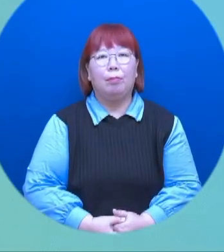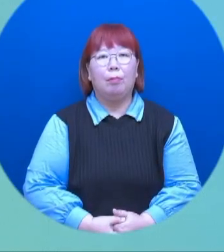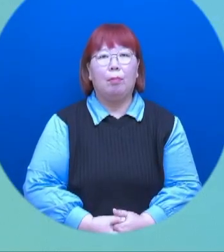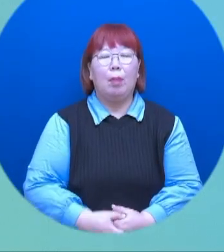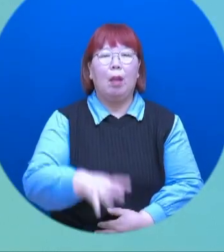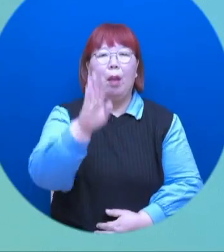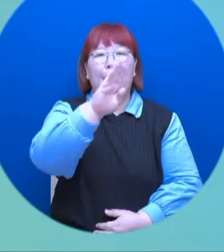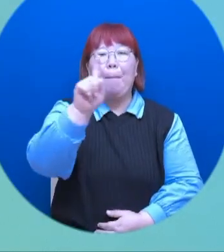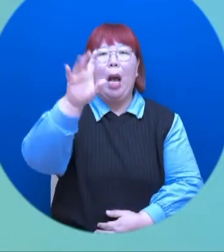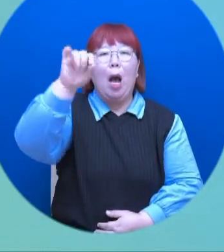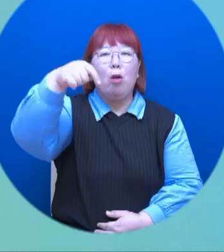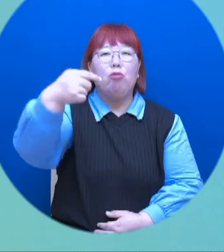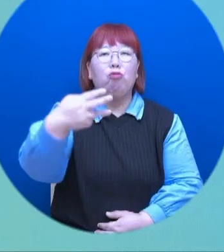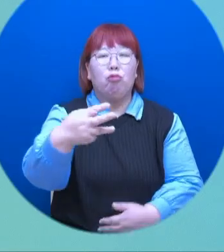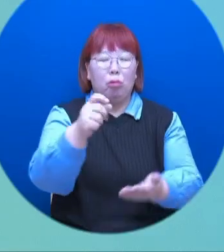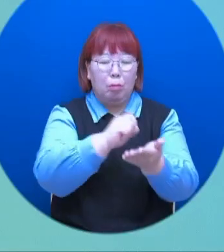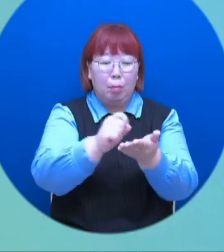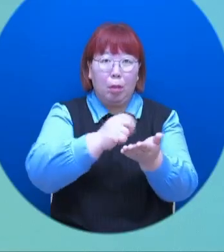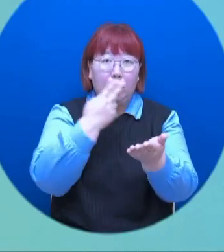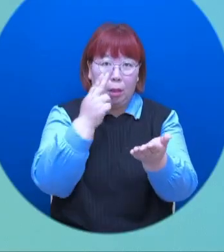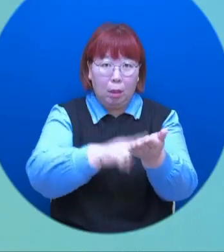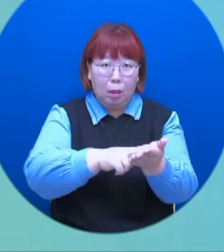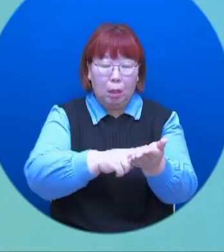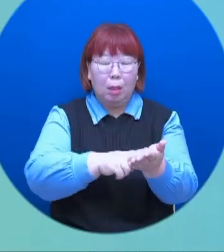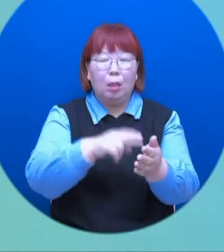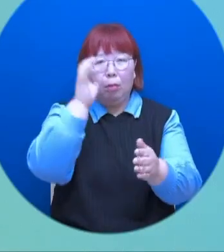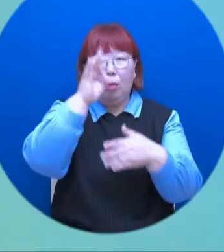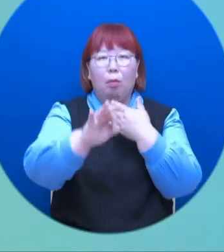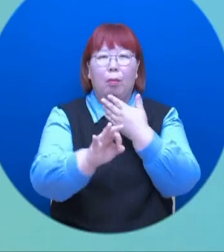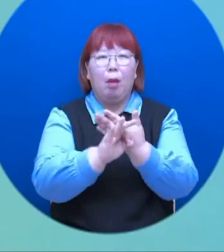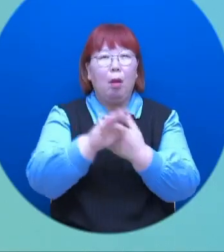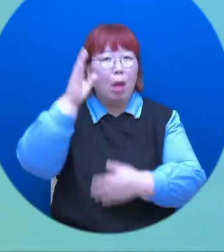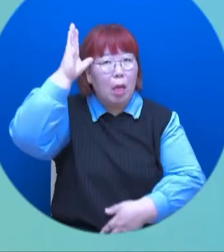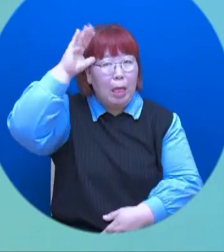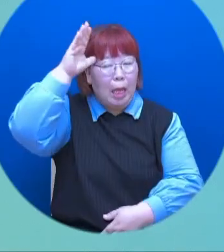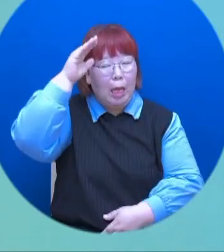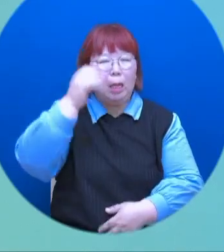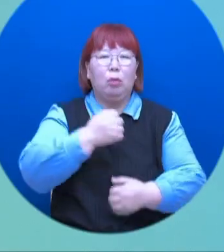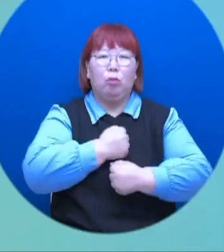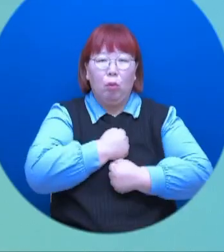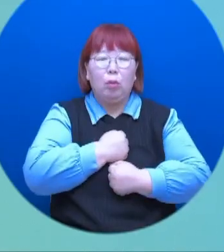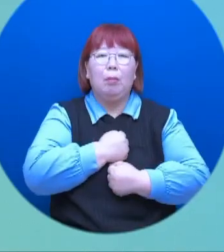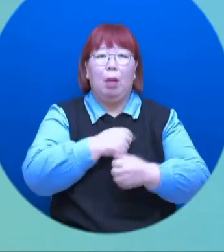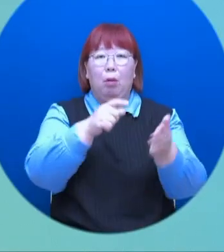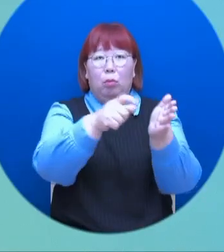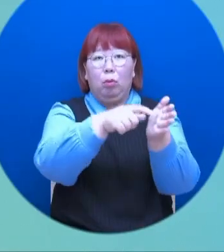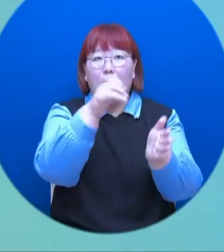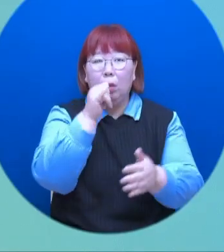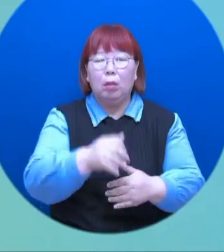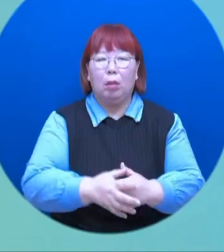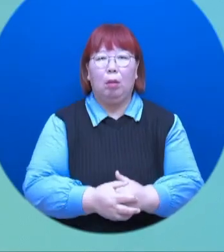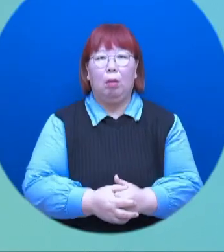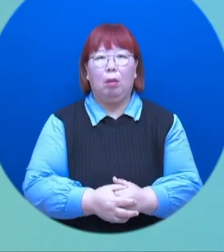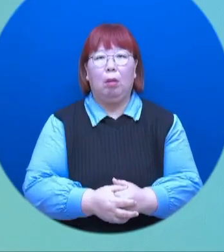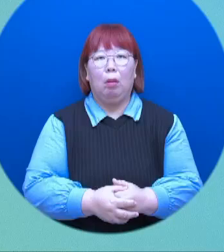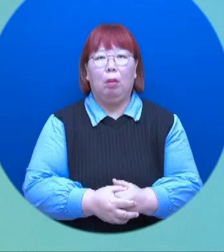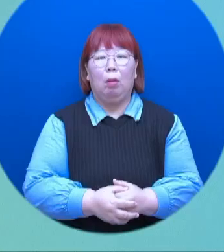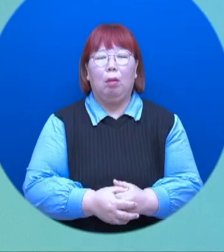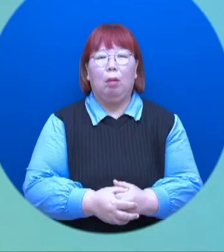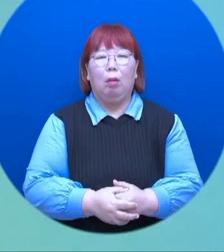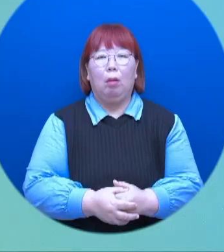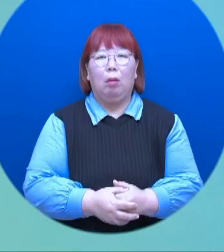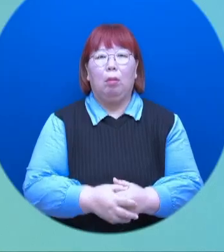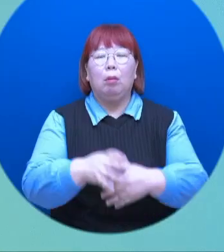바울이 서신서에 보면 개들을 조심하라 라는 말씀이 나와요. 그러면